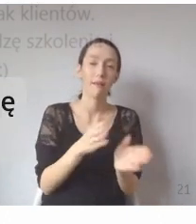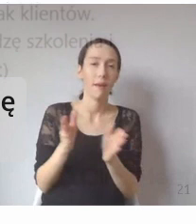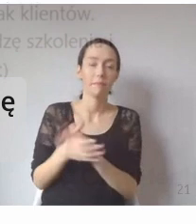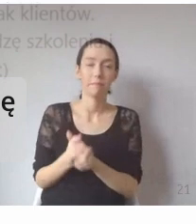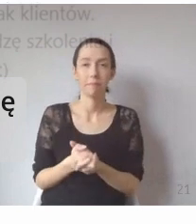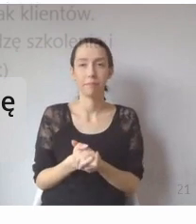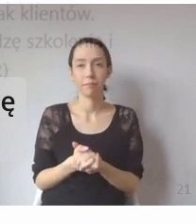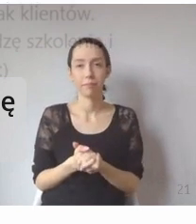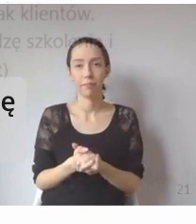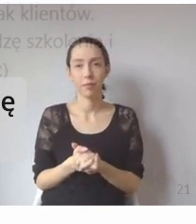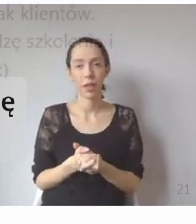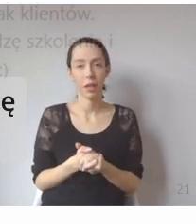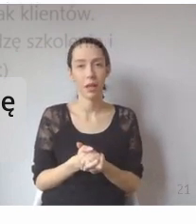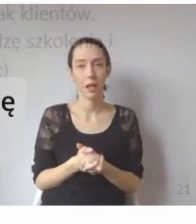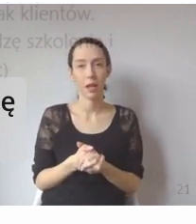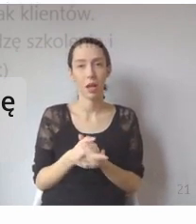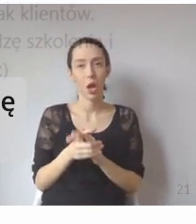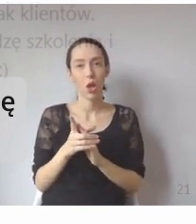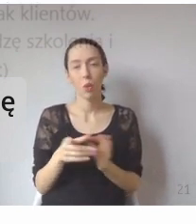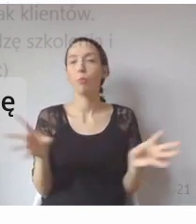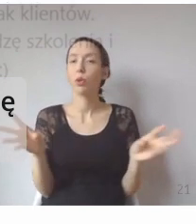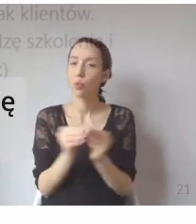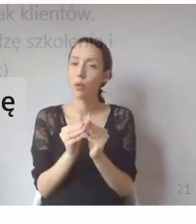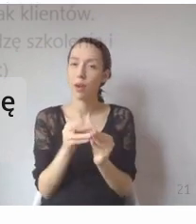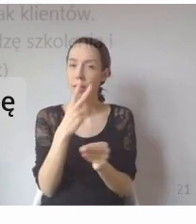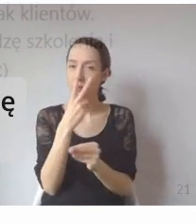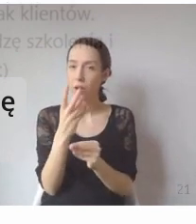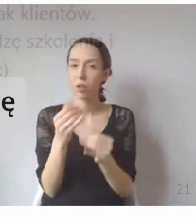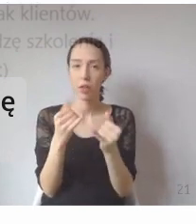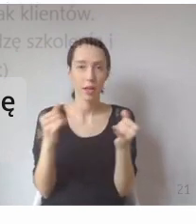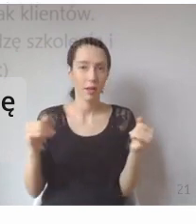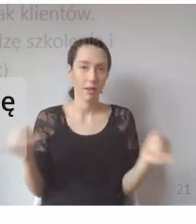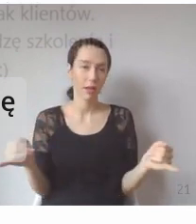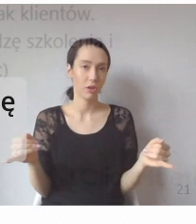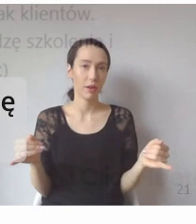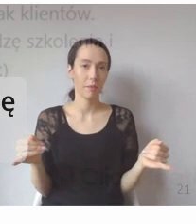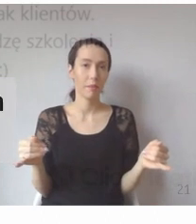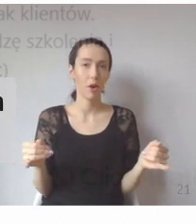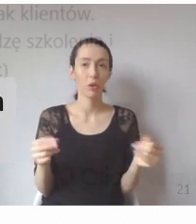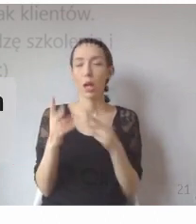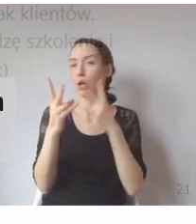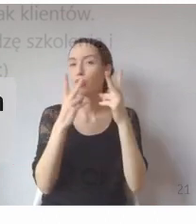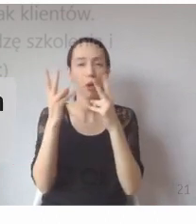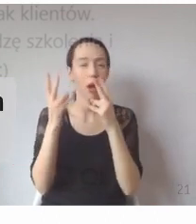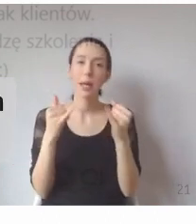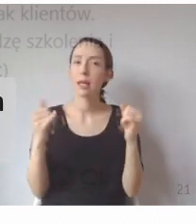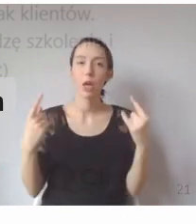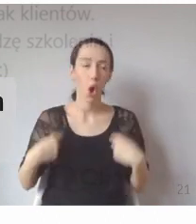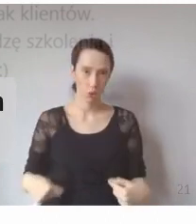że tutaj to podsumowanie wygląda trochę inaczej, bo jest nakierowane na inny typ odbiorcy. I ja już Wam